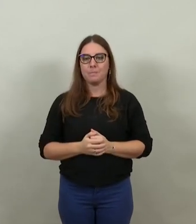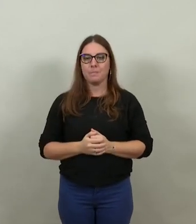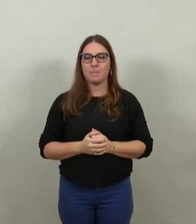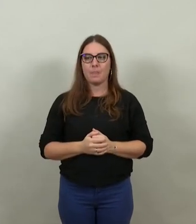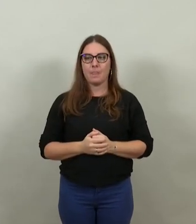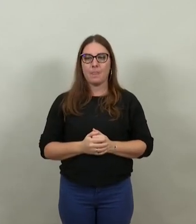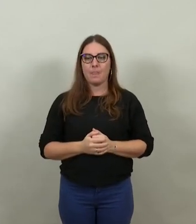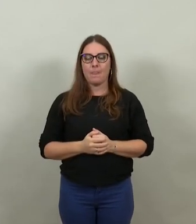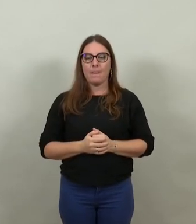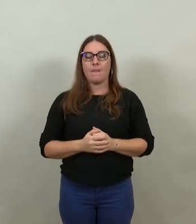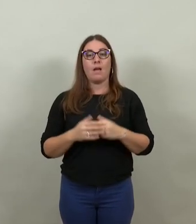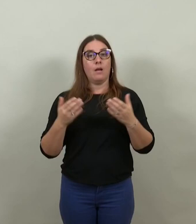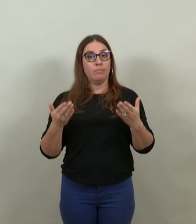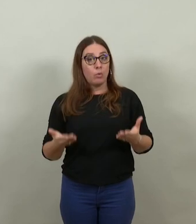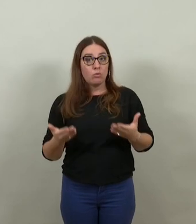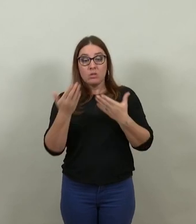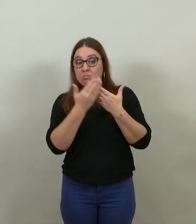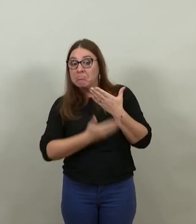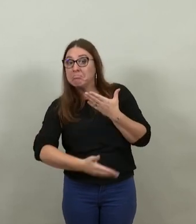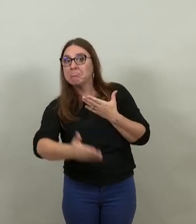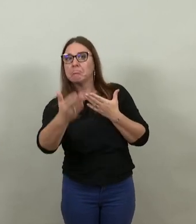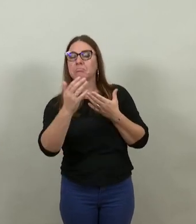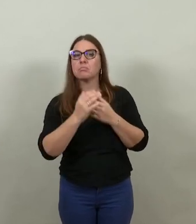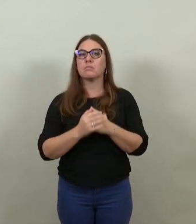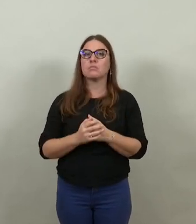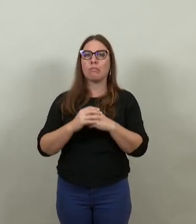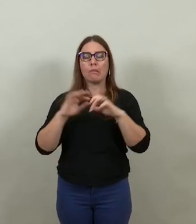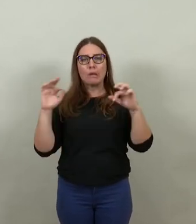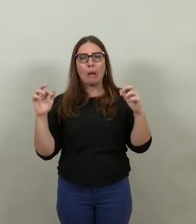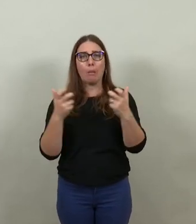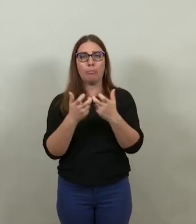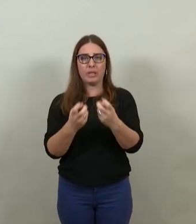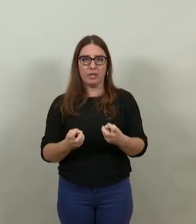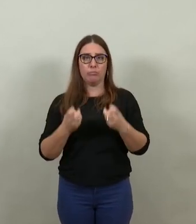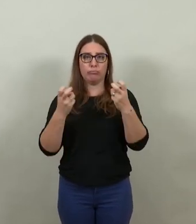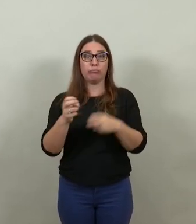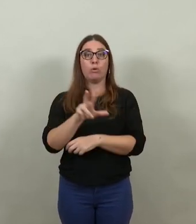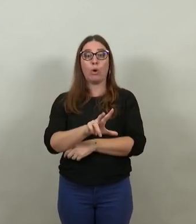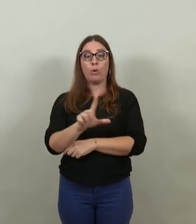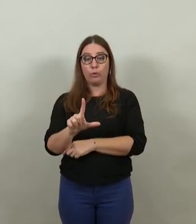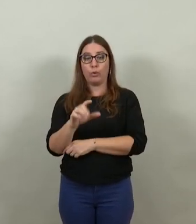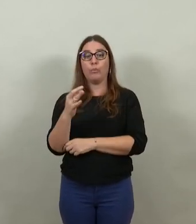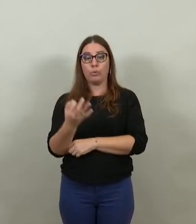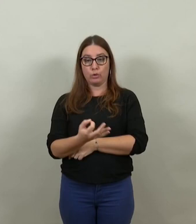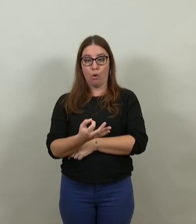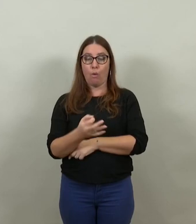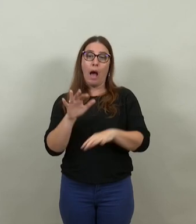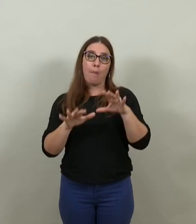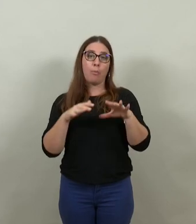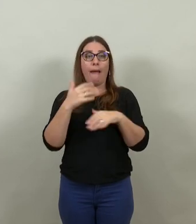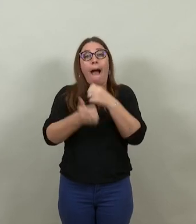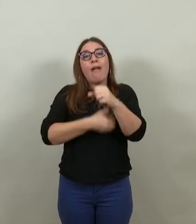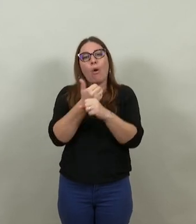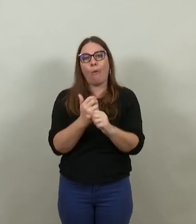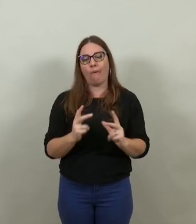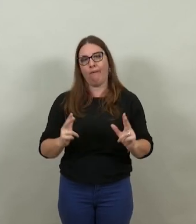et aujourd'hui et demain les prix ont donc augmenté de 32% en un peu plus d'un an